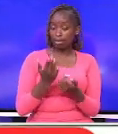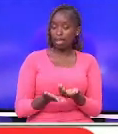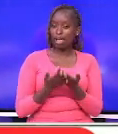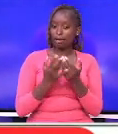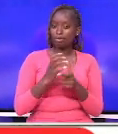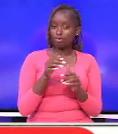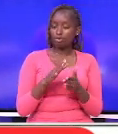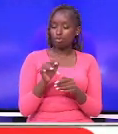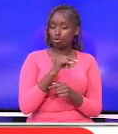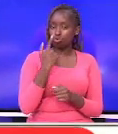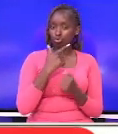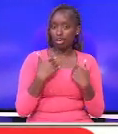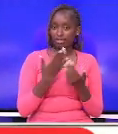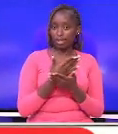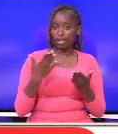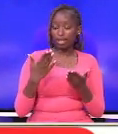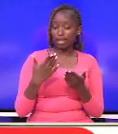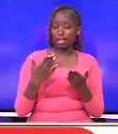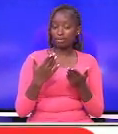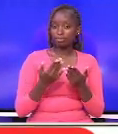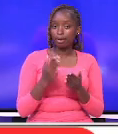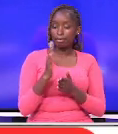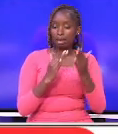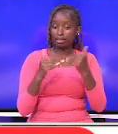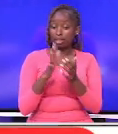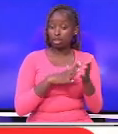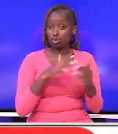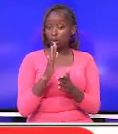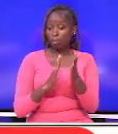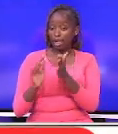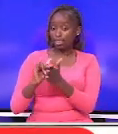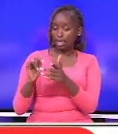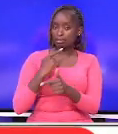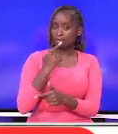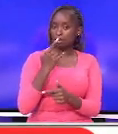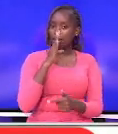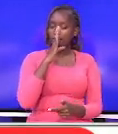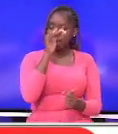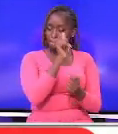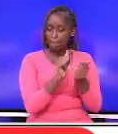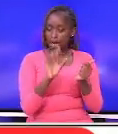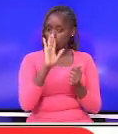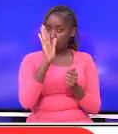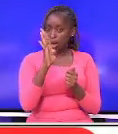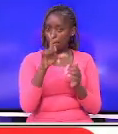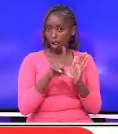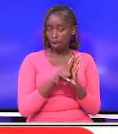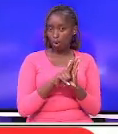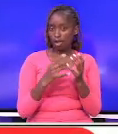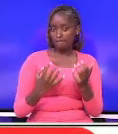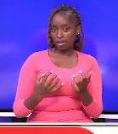wale walio na njama ya kuvuruga ya mpango huo, akisema kwamba watachukuliwa hatua kali za kisheria.